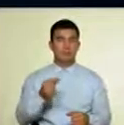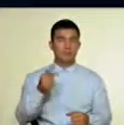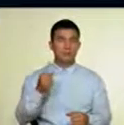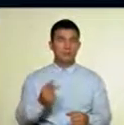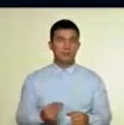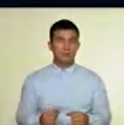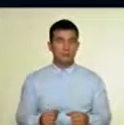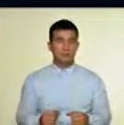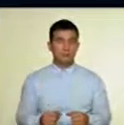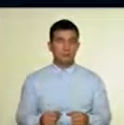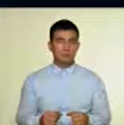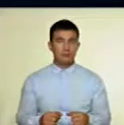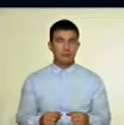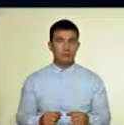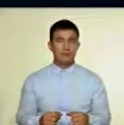da